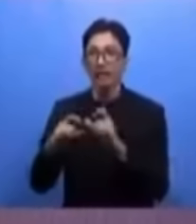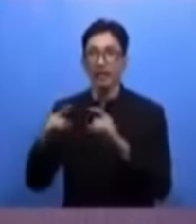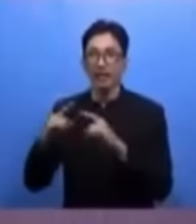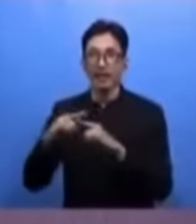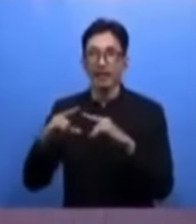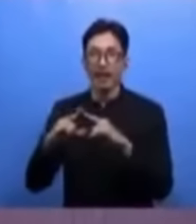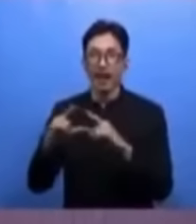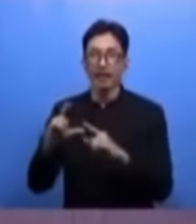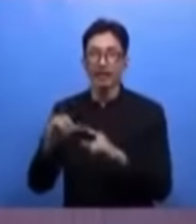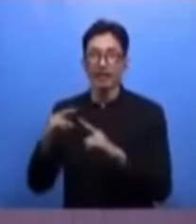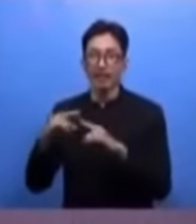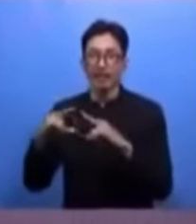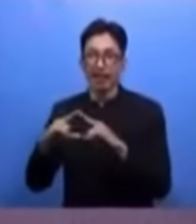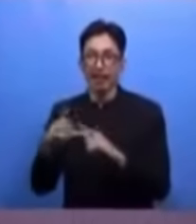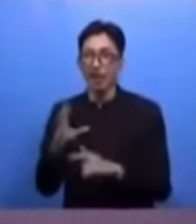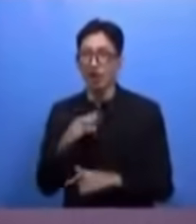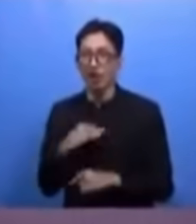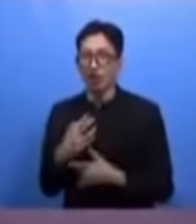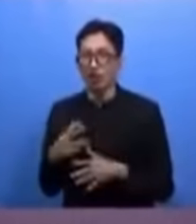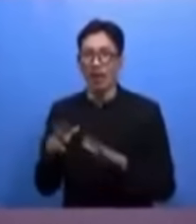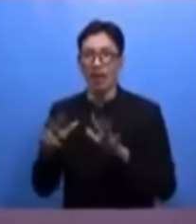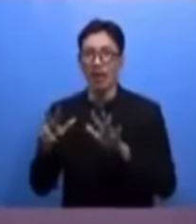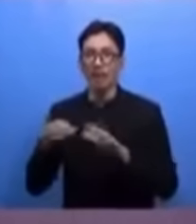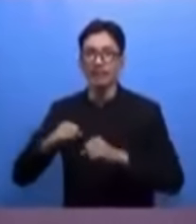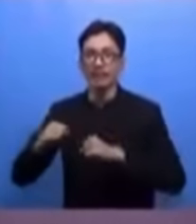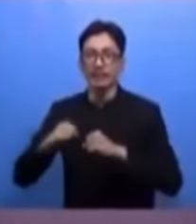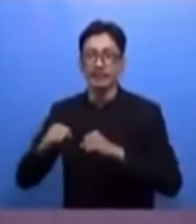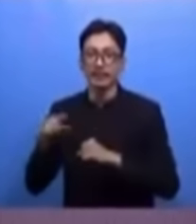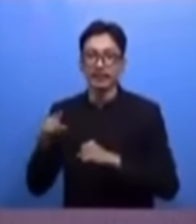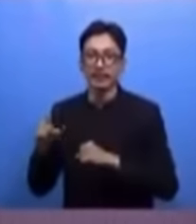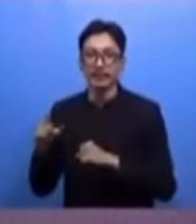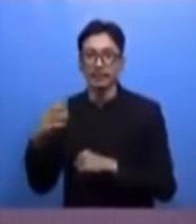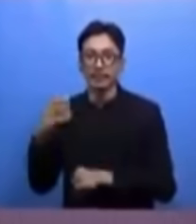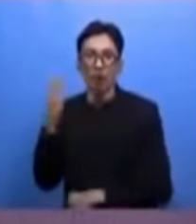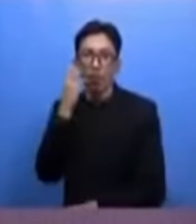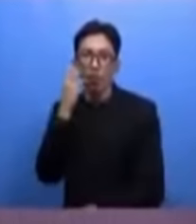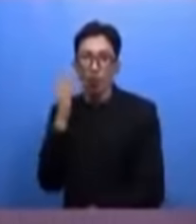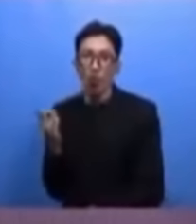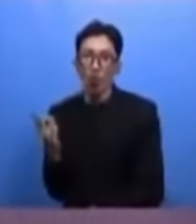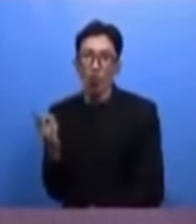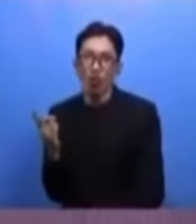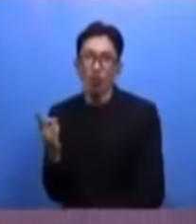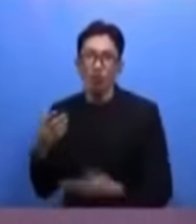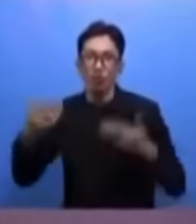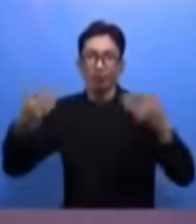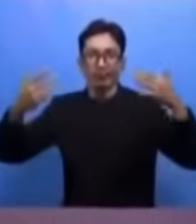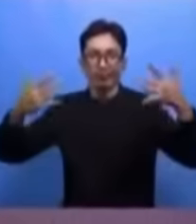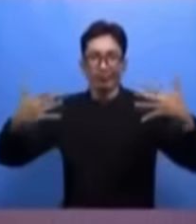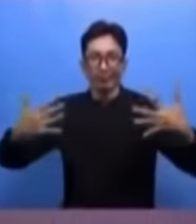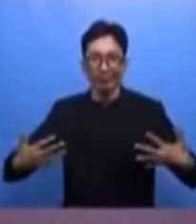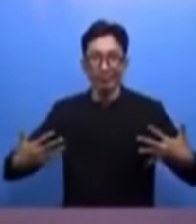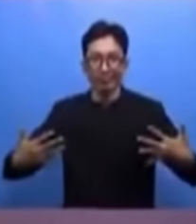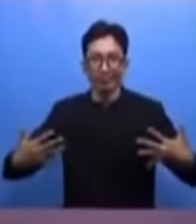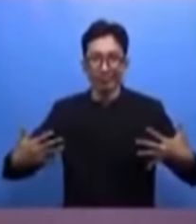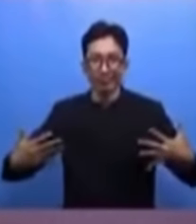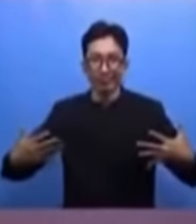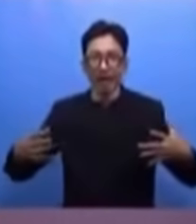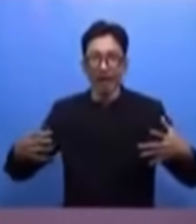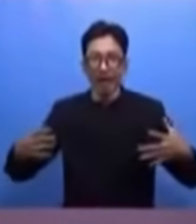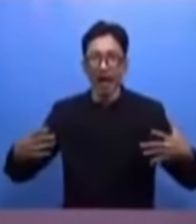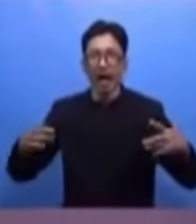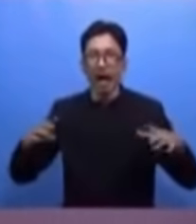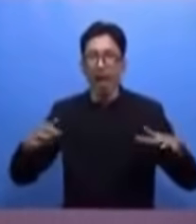Presiden Prabowo Subianto. Maka hubungan ini harus terbangun secara sinergi